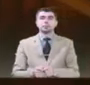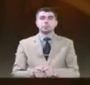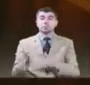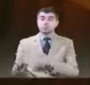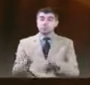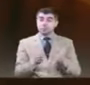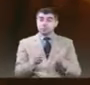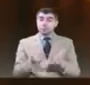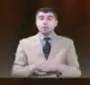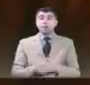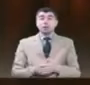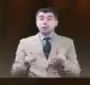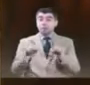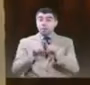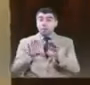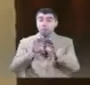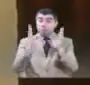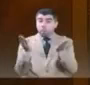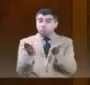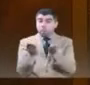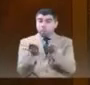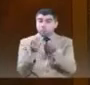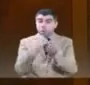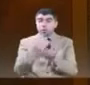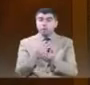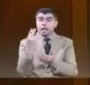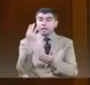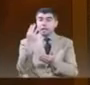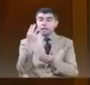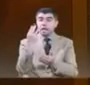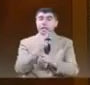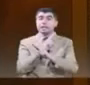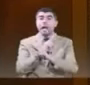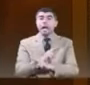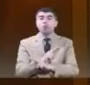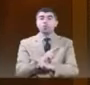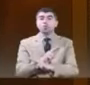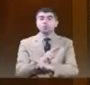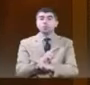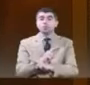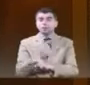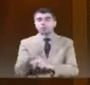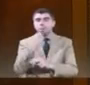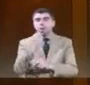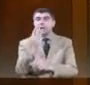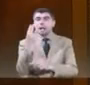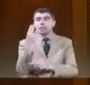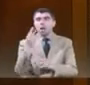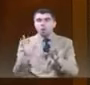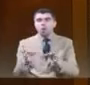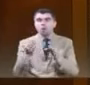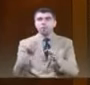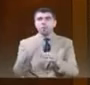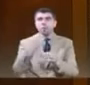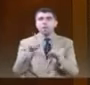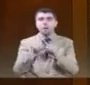وعلى المدى المتوسط نهدف إلى تجميع الأنظمة في قطبين، لأن عندنا 3 الأنظمة ديال التقاعد، عندنا 4 ولكن 3 اللي مهمين،